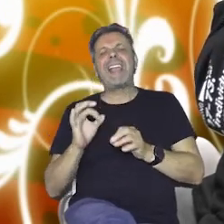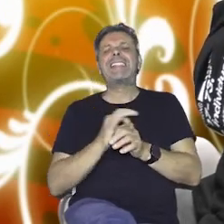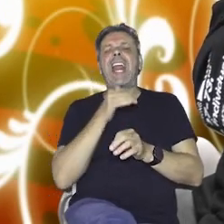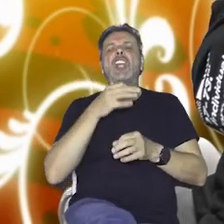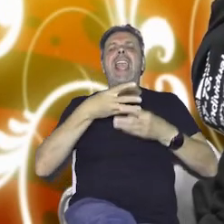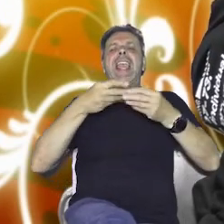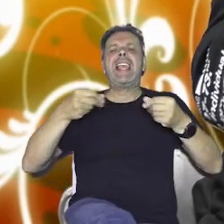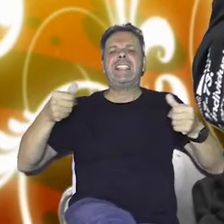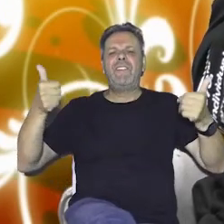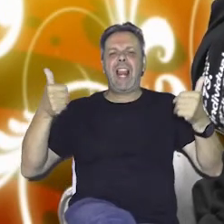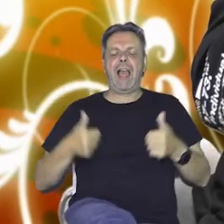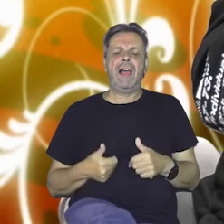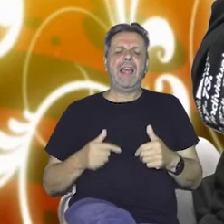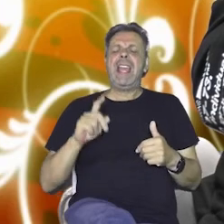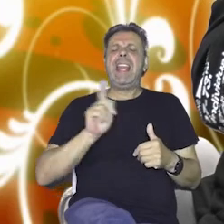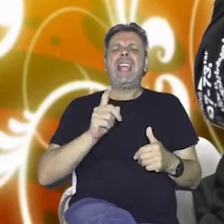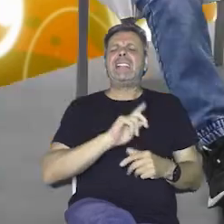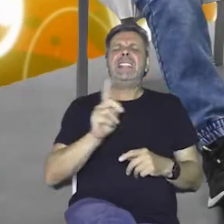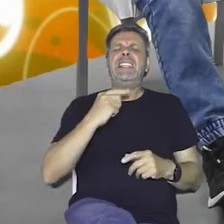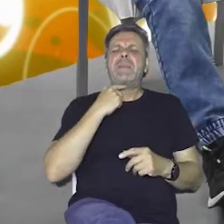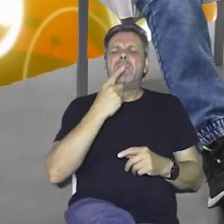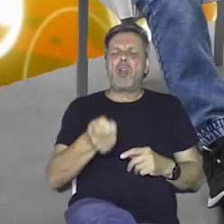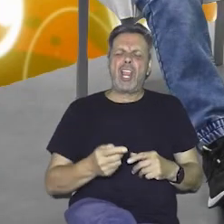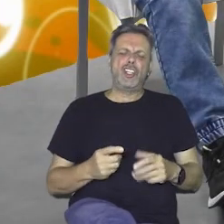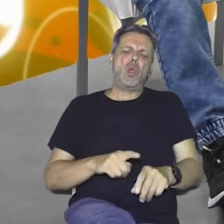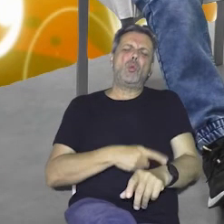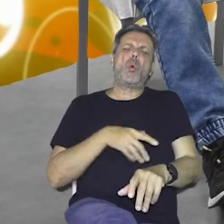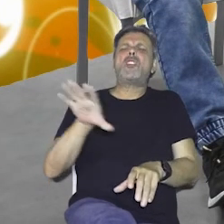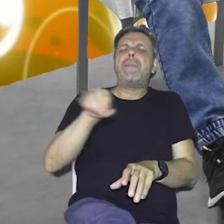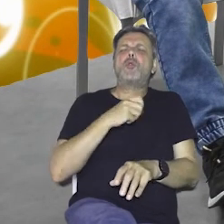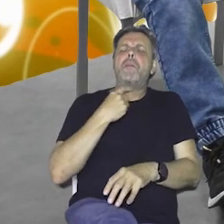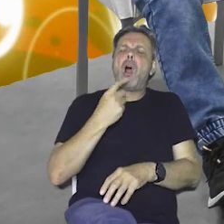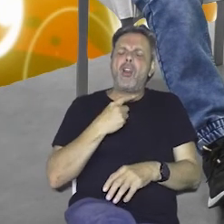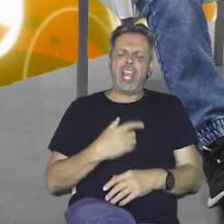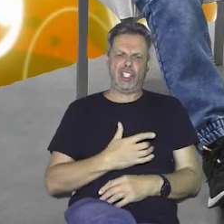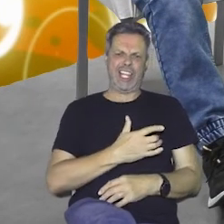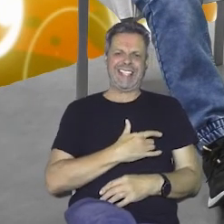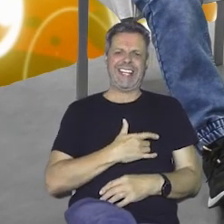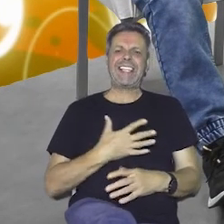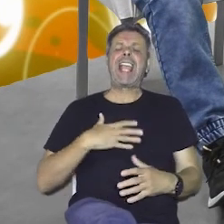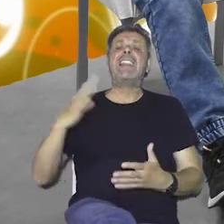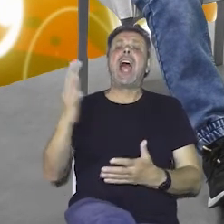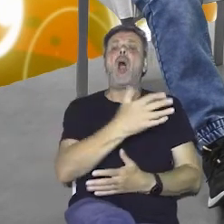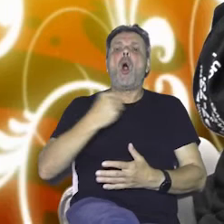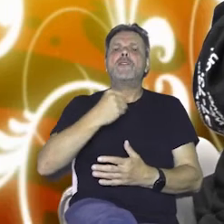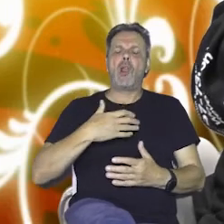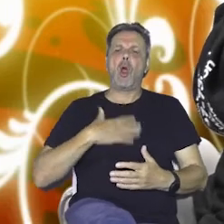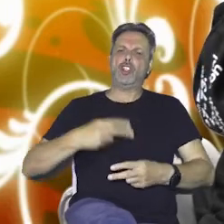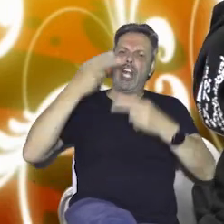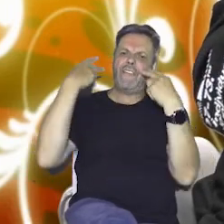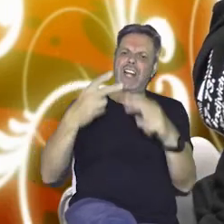svila. Nisam ti stigao reći, dugo sam skupljao riječi, srce kad je osvojeno želi